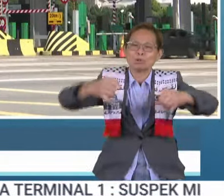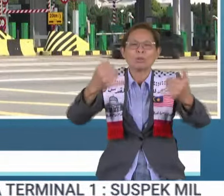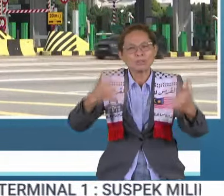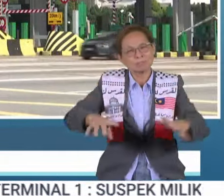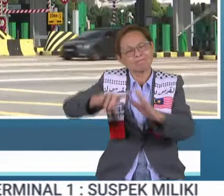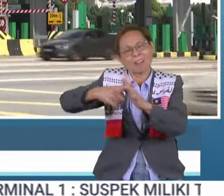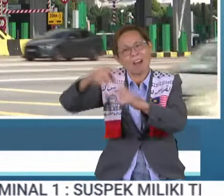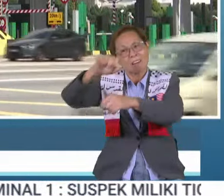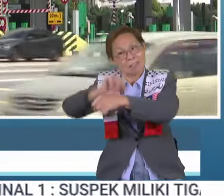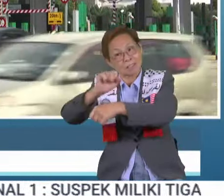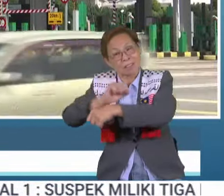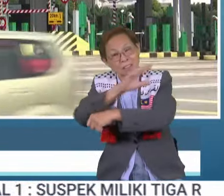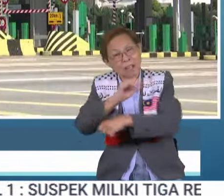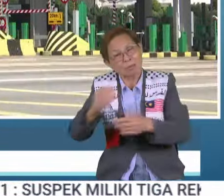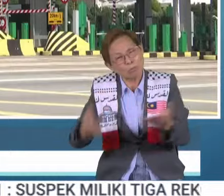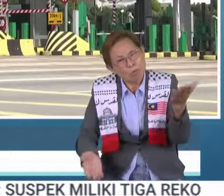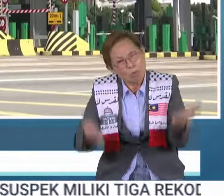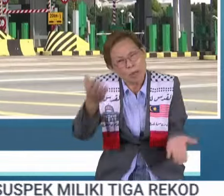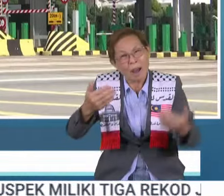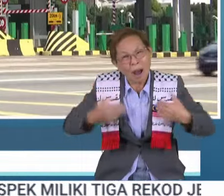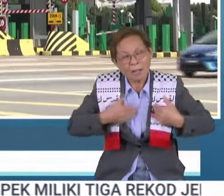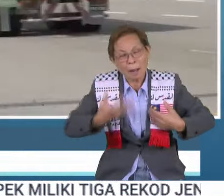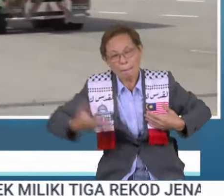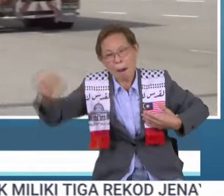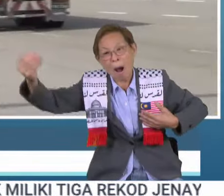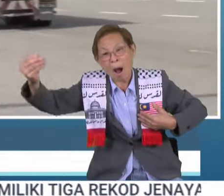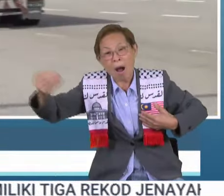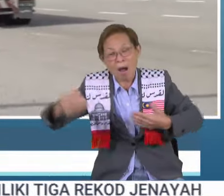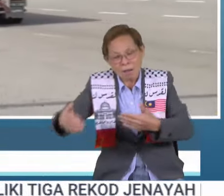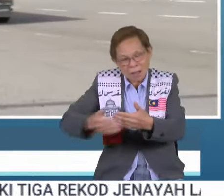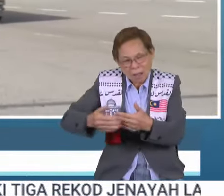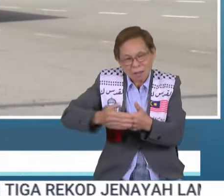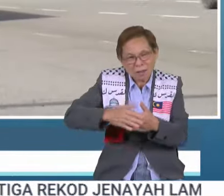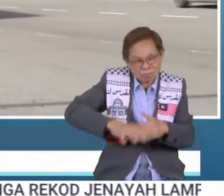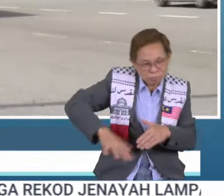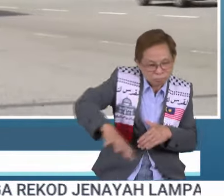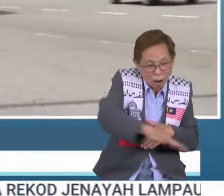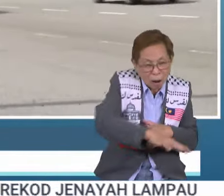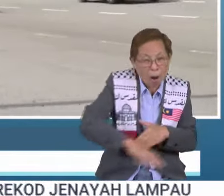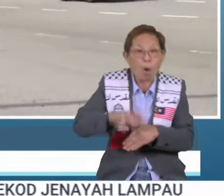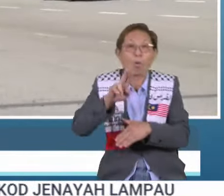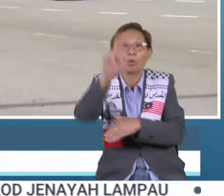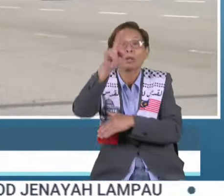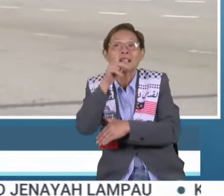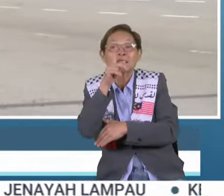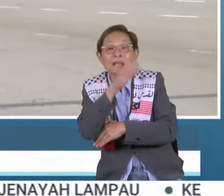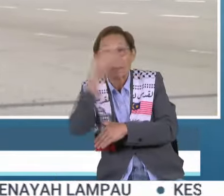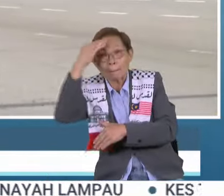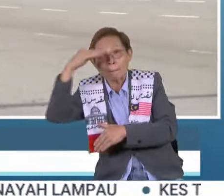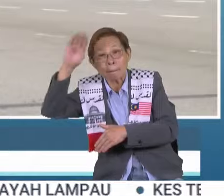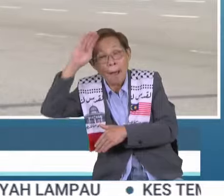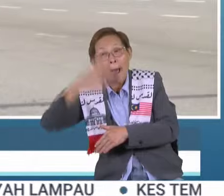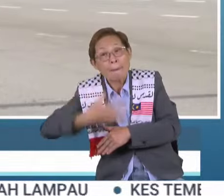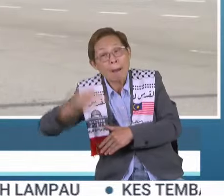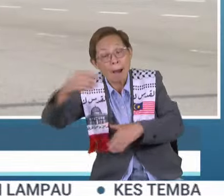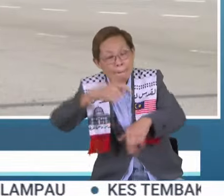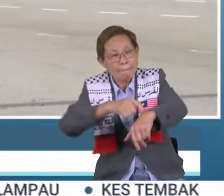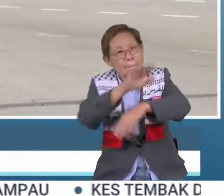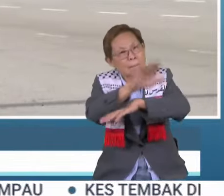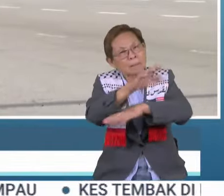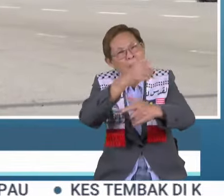Jumaat. Dan mungkin juga ada yang akan pulang ke lokasi berdekatan sekitar utara seperti Kedah dan Perlis pada bahagian